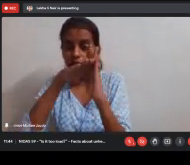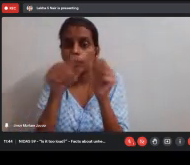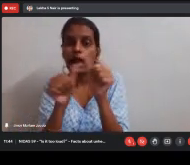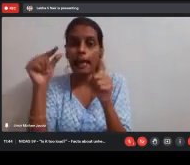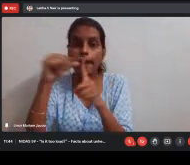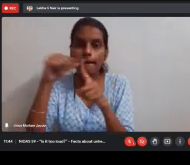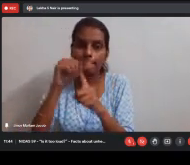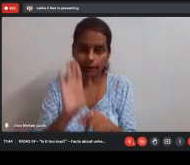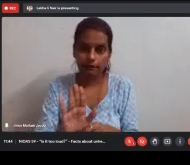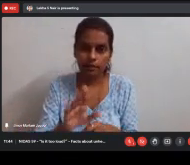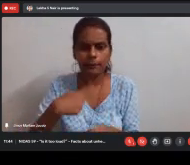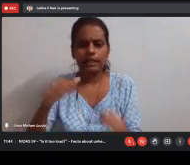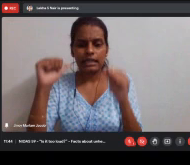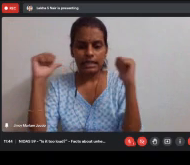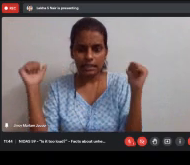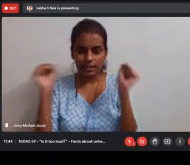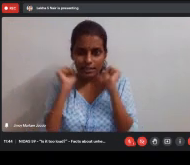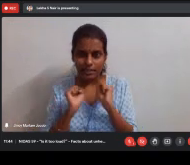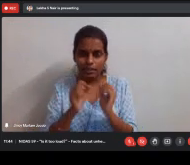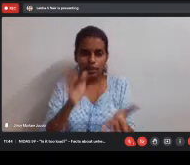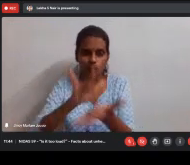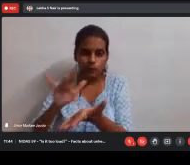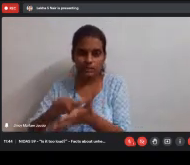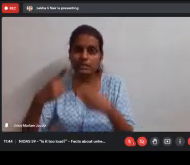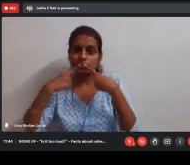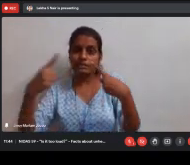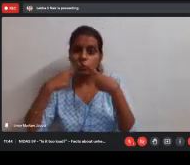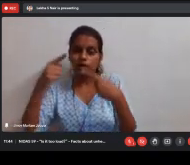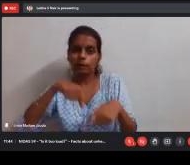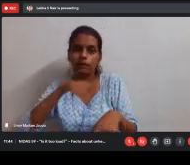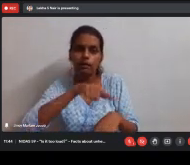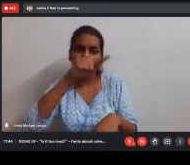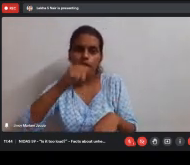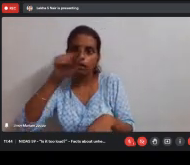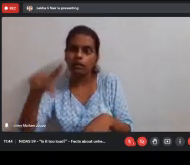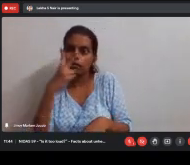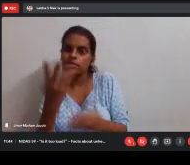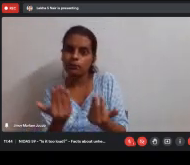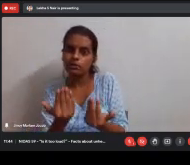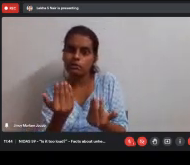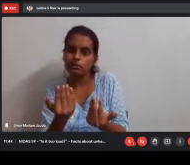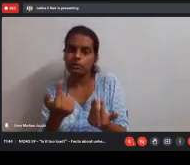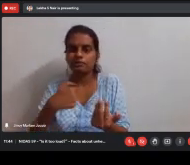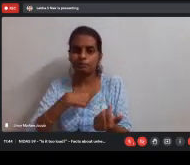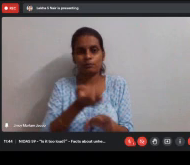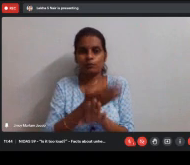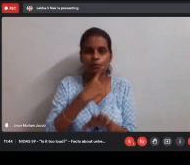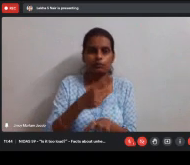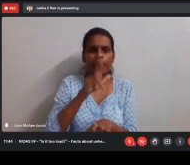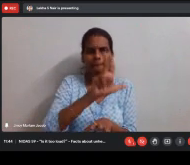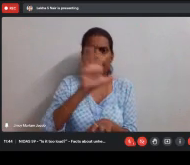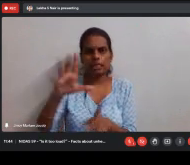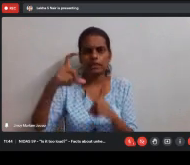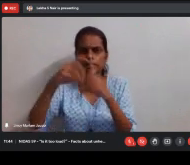തന്നെ നമുക്ക് ആപ്പിളിന്റെ ആപ്പിൾ സ്റ്റോറിൽ നിന്നും ഡൗൺലോഡ് ചെയ്യാൻ പറ്റുന്ന ഫ്രീ ആയിട്ടുള്ള സൗണ്ട് ലെവൽ മീറ്റർ ആപ്പുകൾ